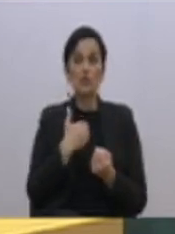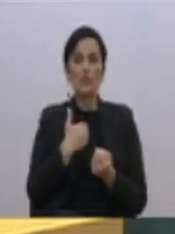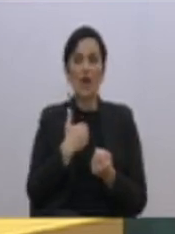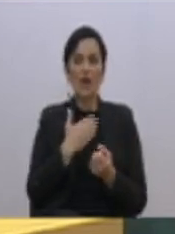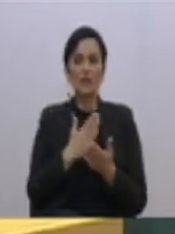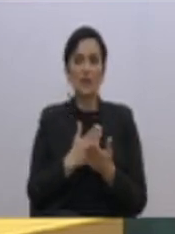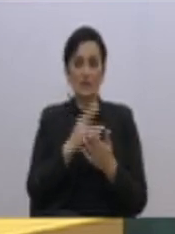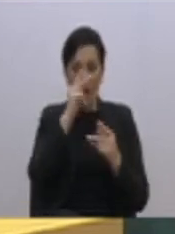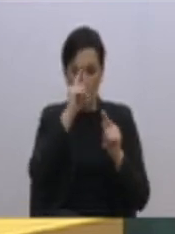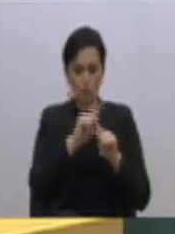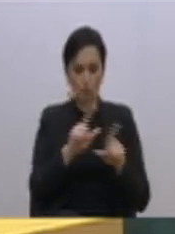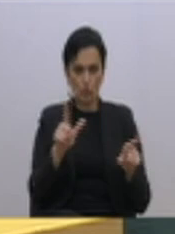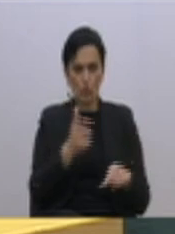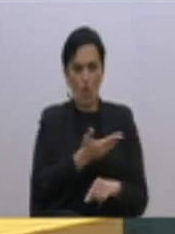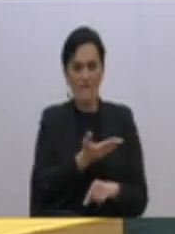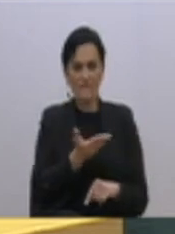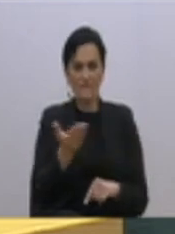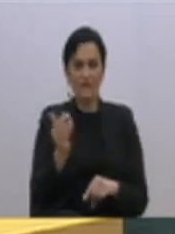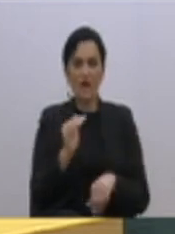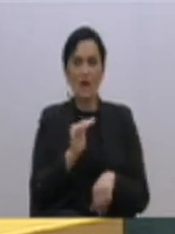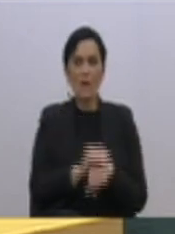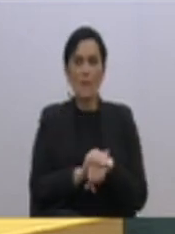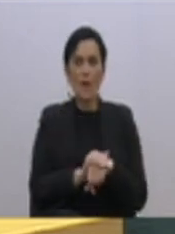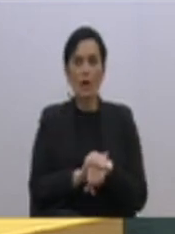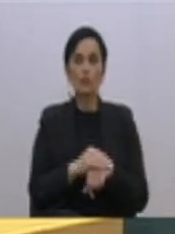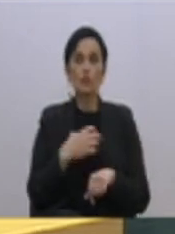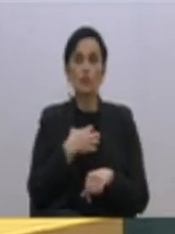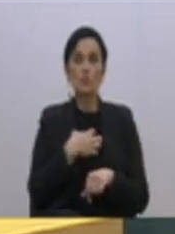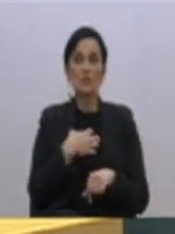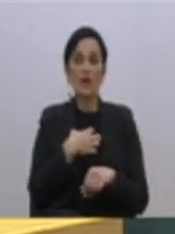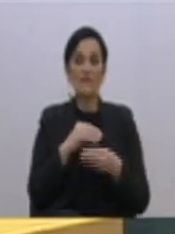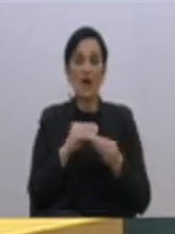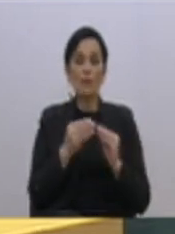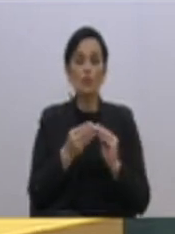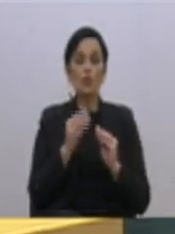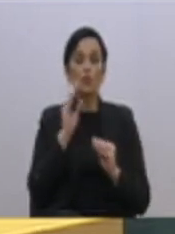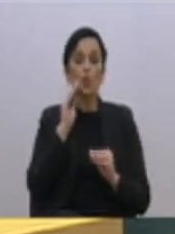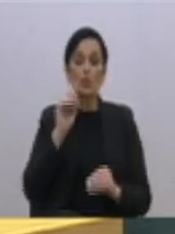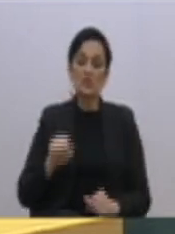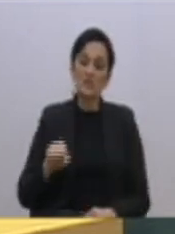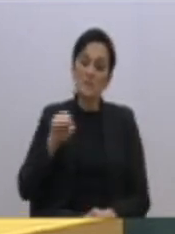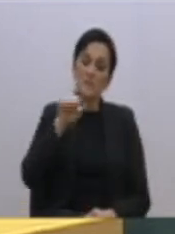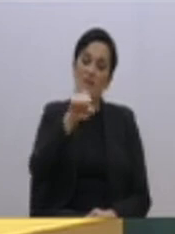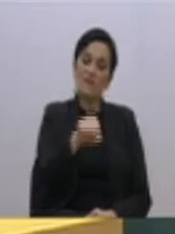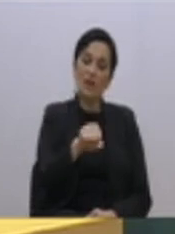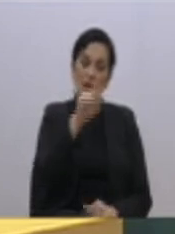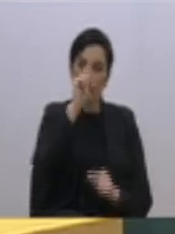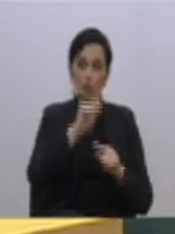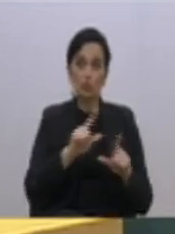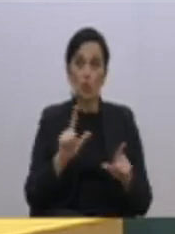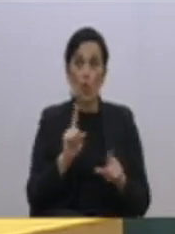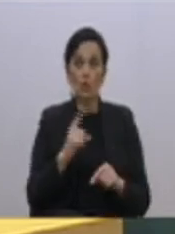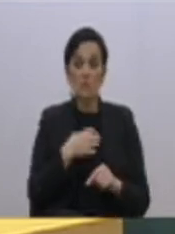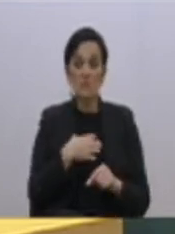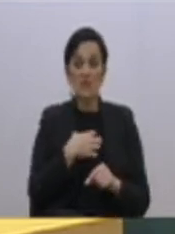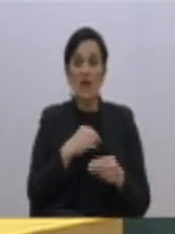გვაქვს სკოლები, რომელშიც ფაქტობრივად მთავარი პრობლემა ის კი არ არის, როდის მივიყვანთ ბავშვ სკოლაში. Არამედ